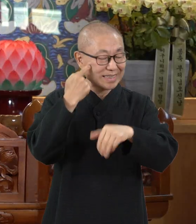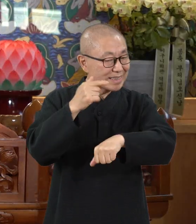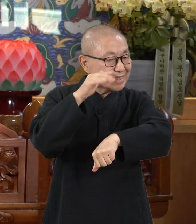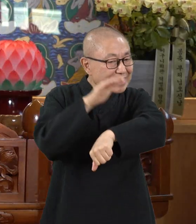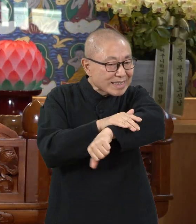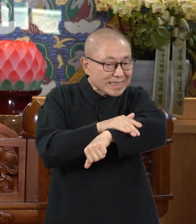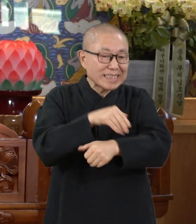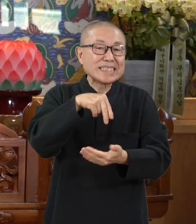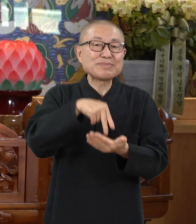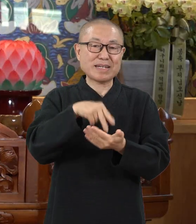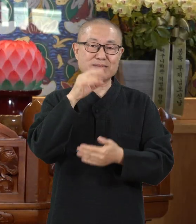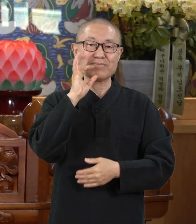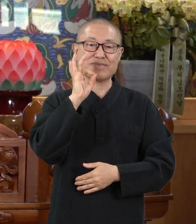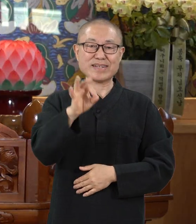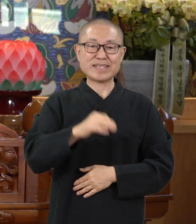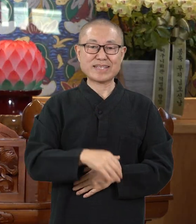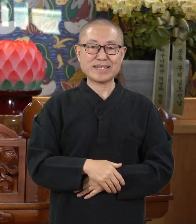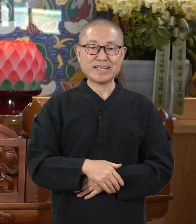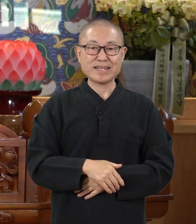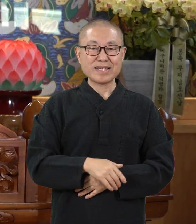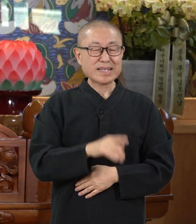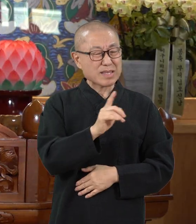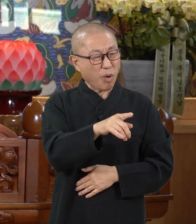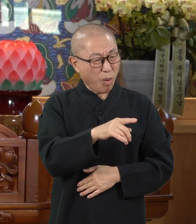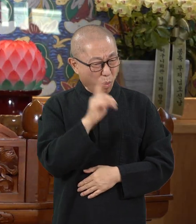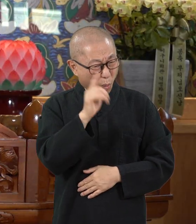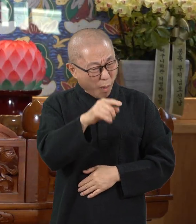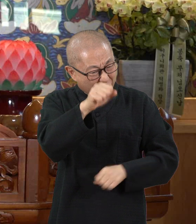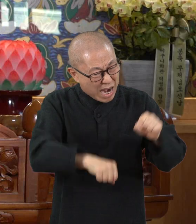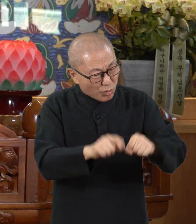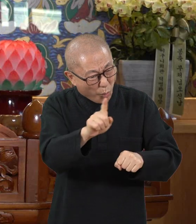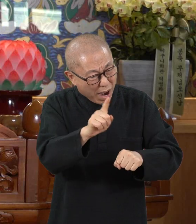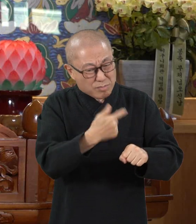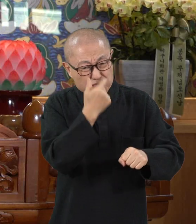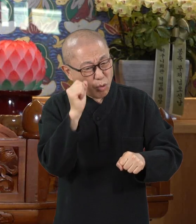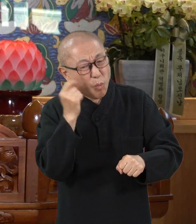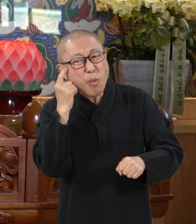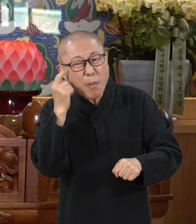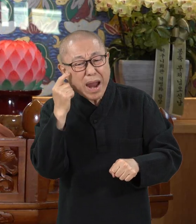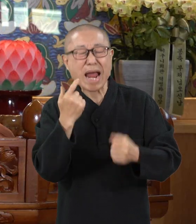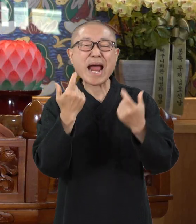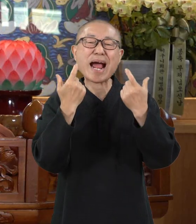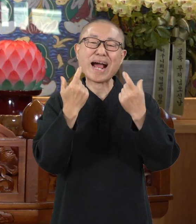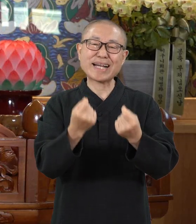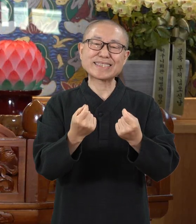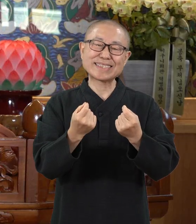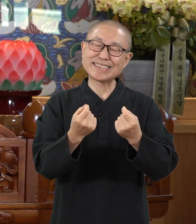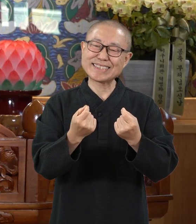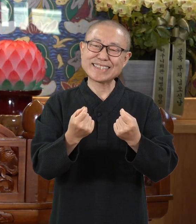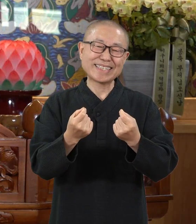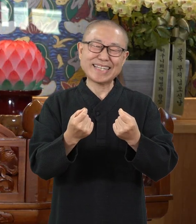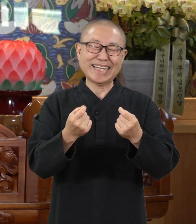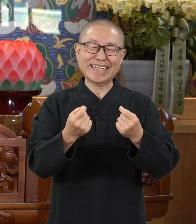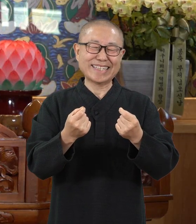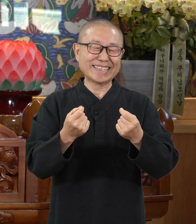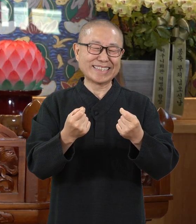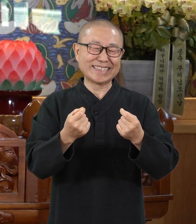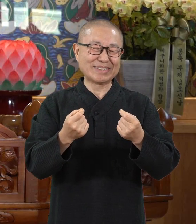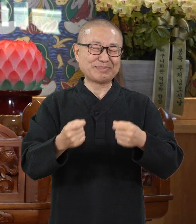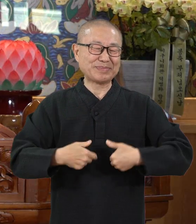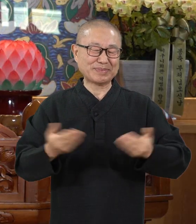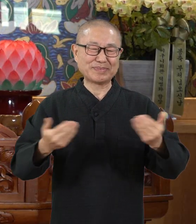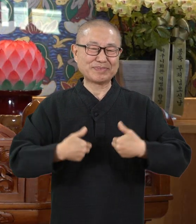지혜로서 성찰하면은 너는 왜 그래? 그건 왜 이렇게 부족해? 이러한 것이 전혀 필요